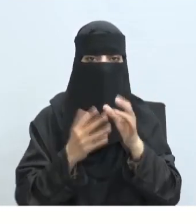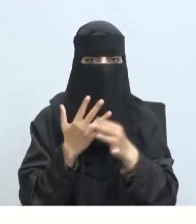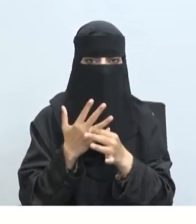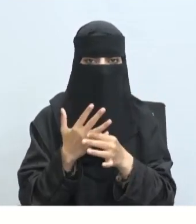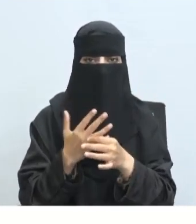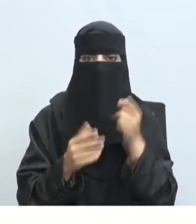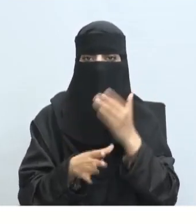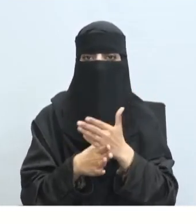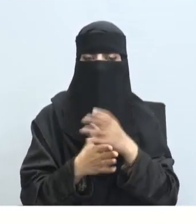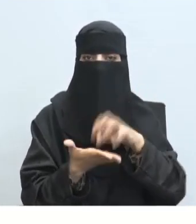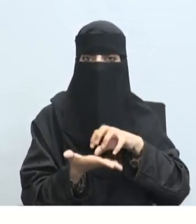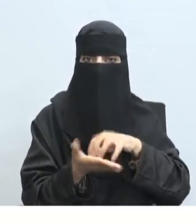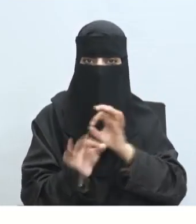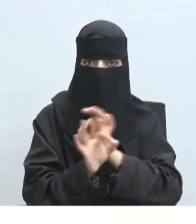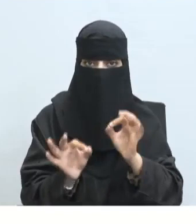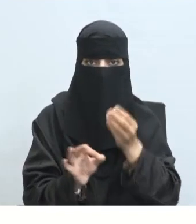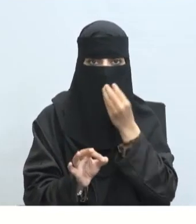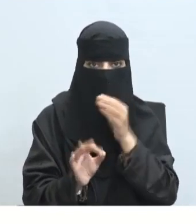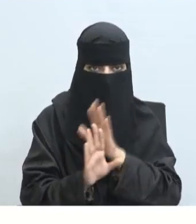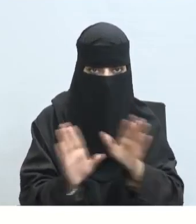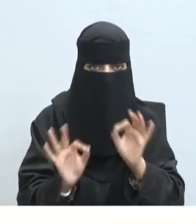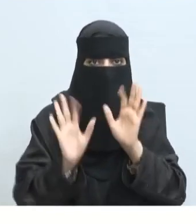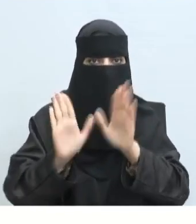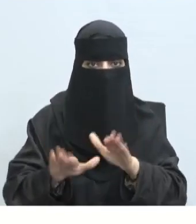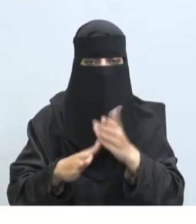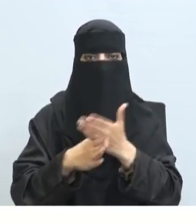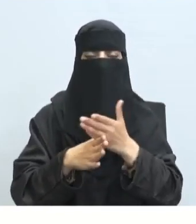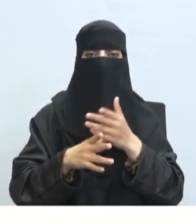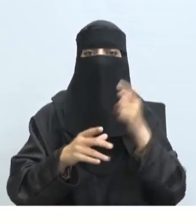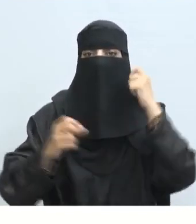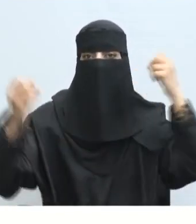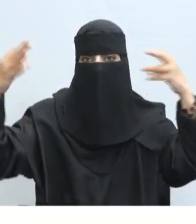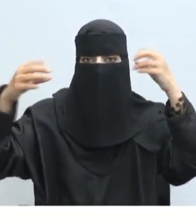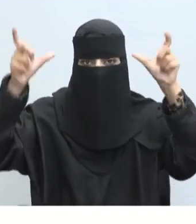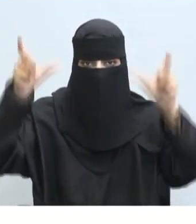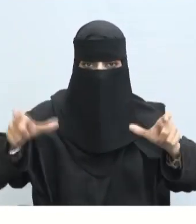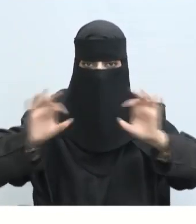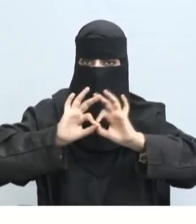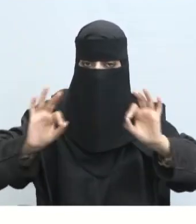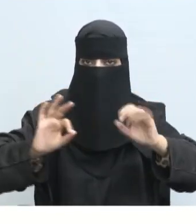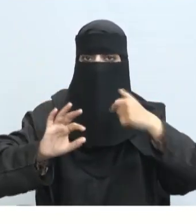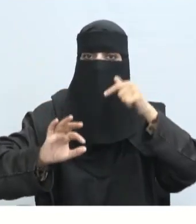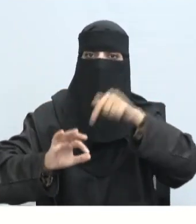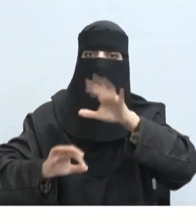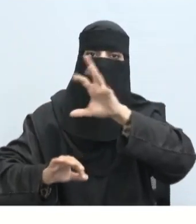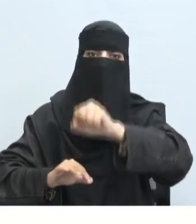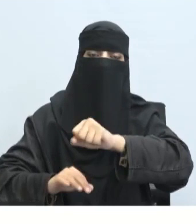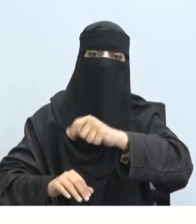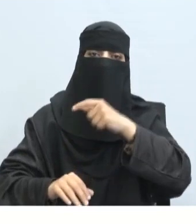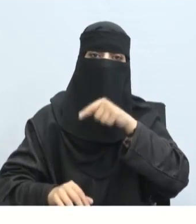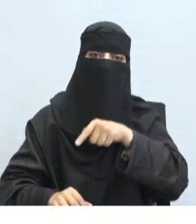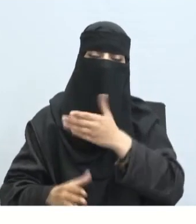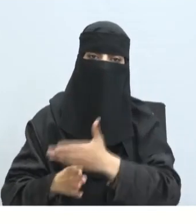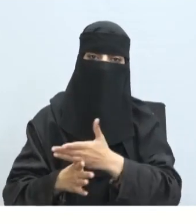عفوا ذكرنا حينما توفر قاع الاغذيه خدمات الفنيه ومكبرات الصوت قد اختر الى اضطر الى